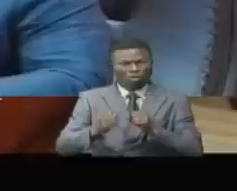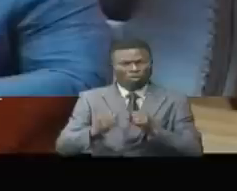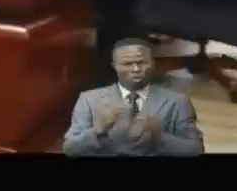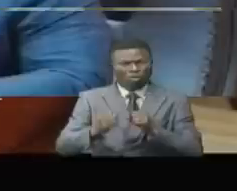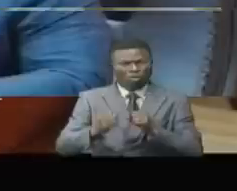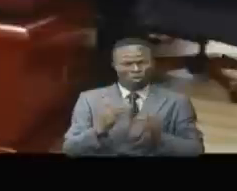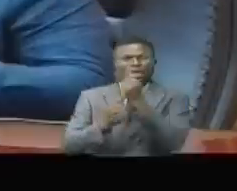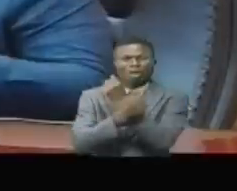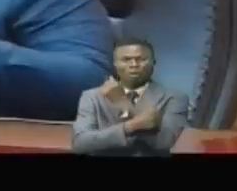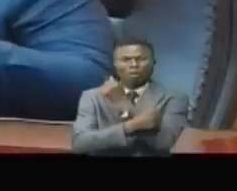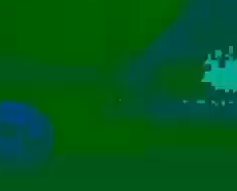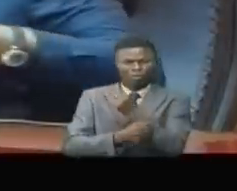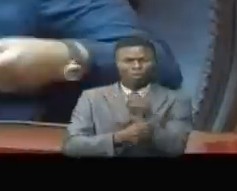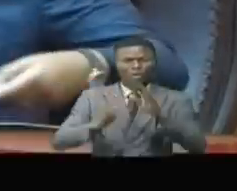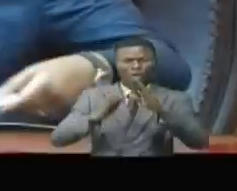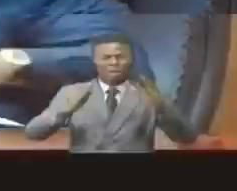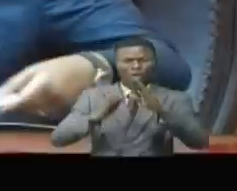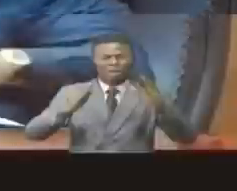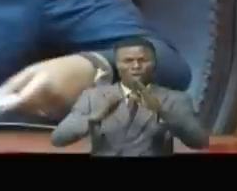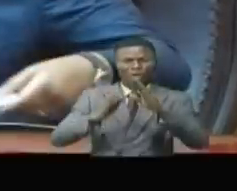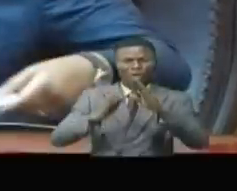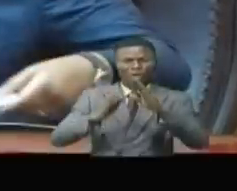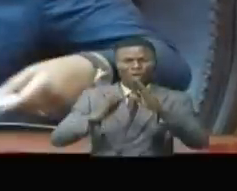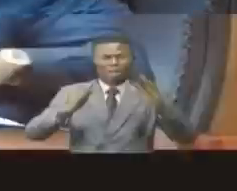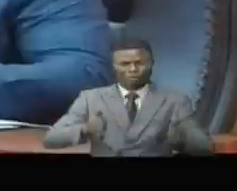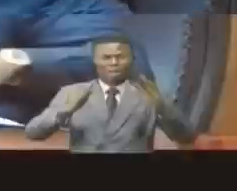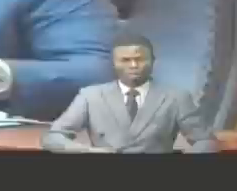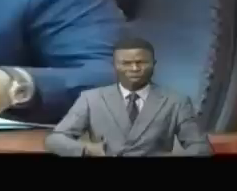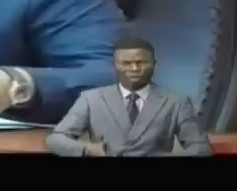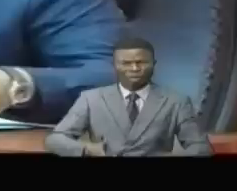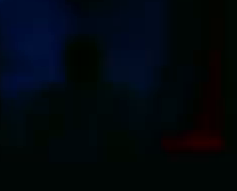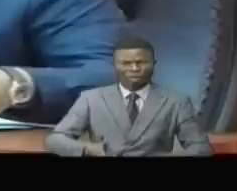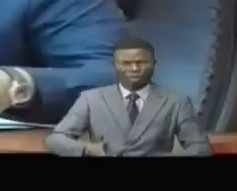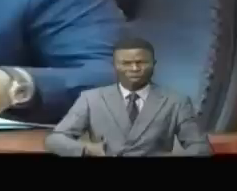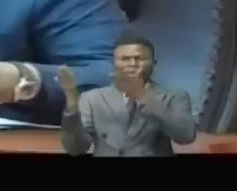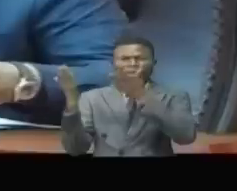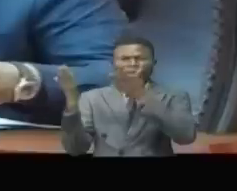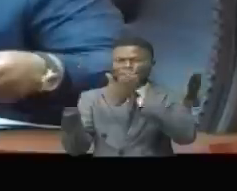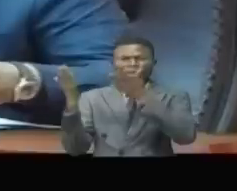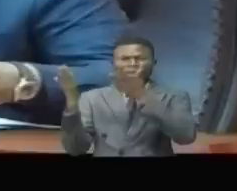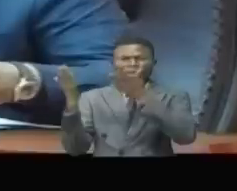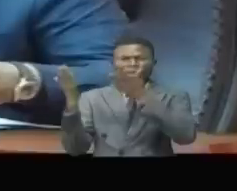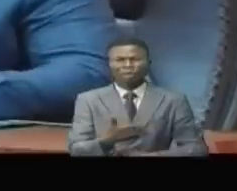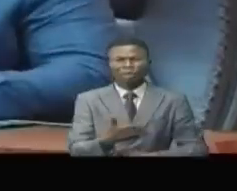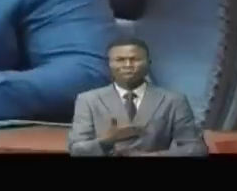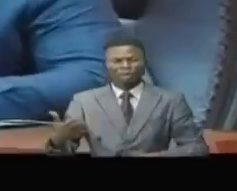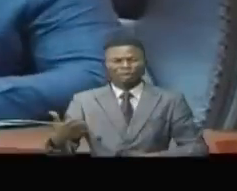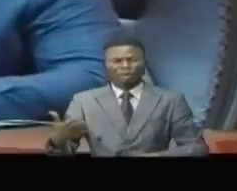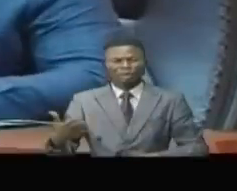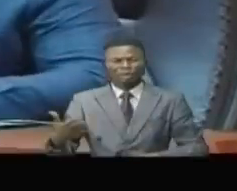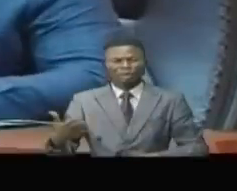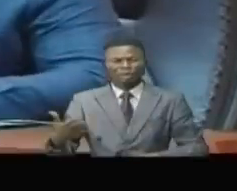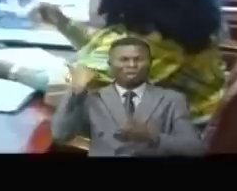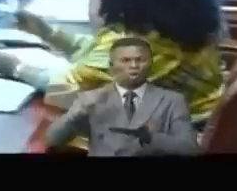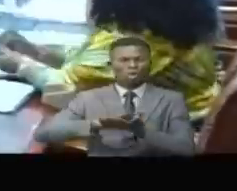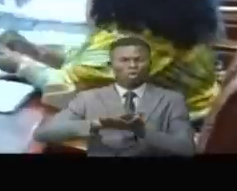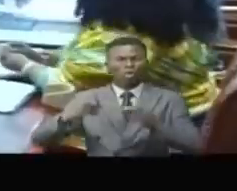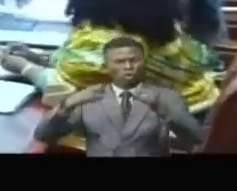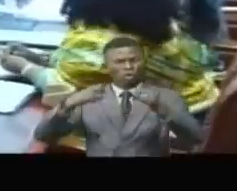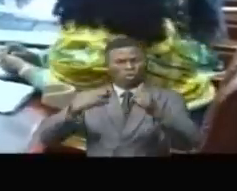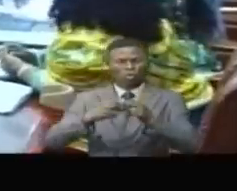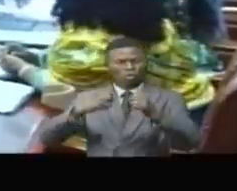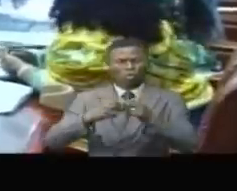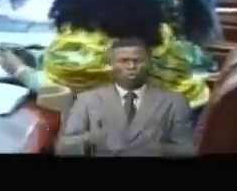les pays d'infrastructures de base, à savoir les infrastructures de transport, de production et des fournitures d'eau, d'électricité